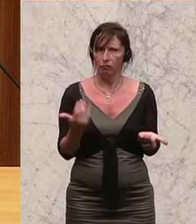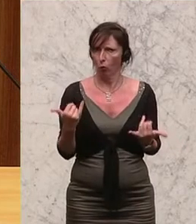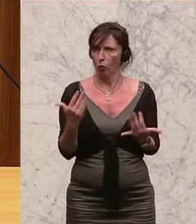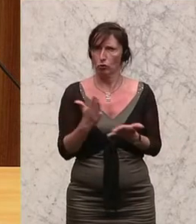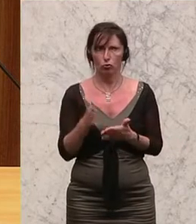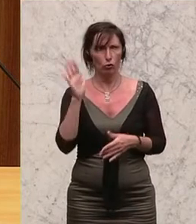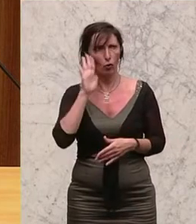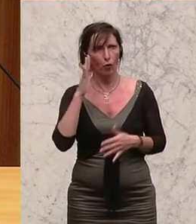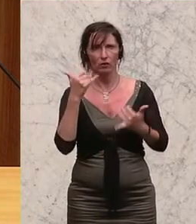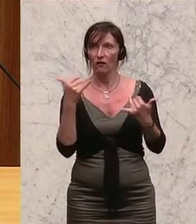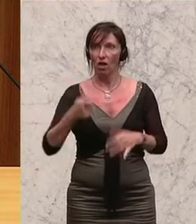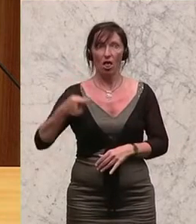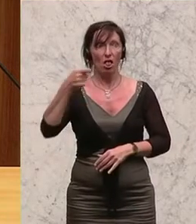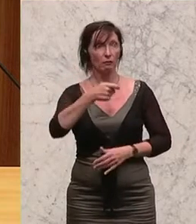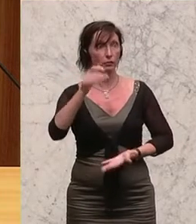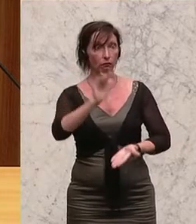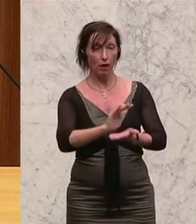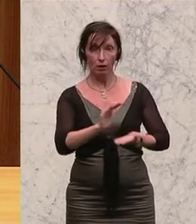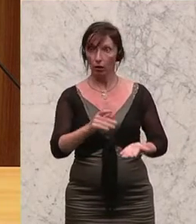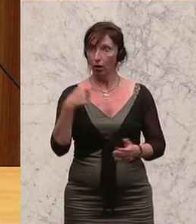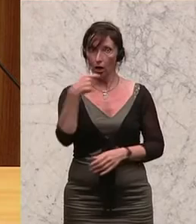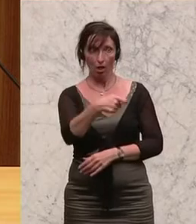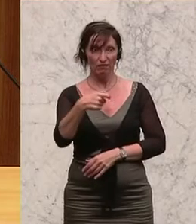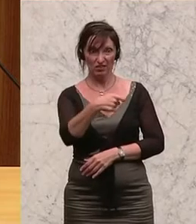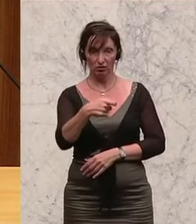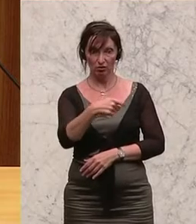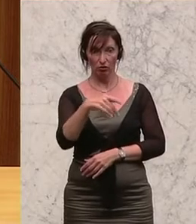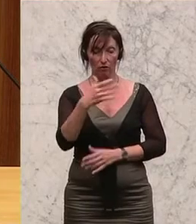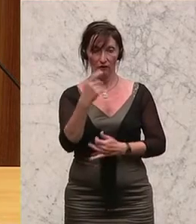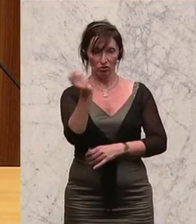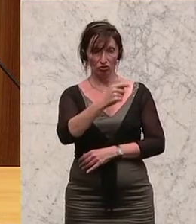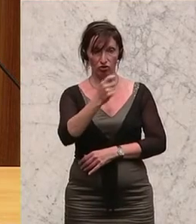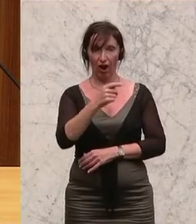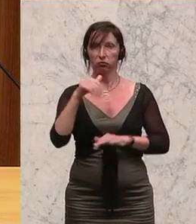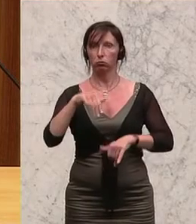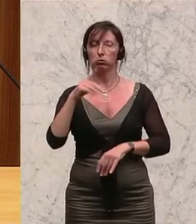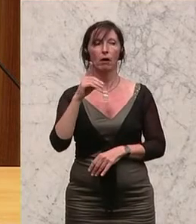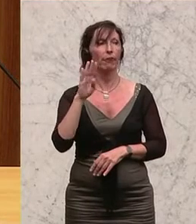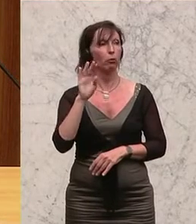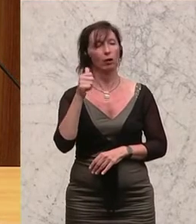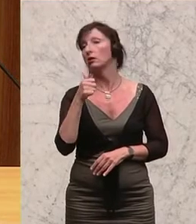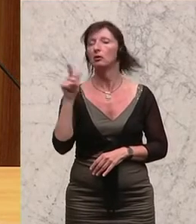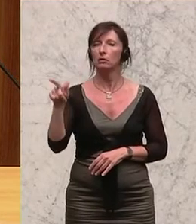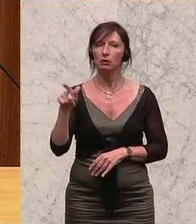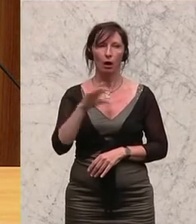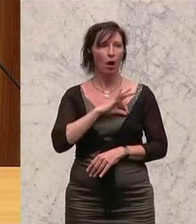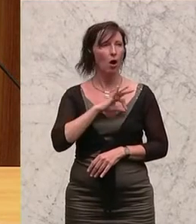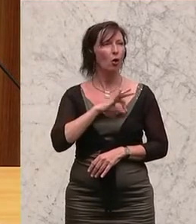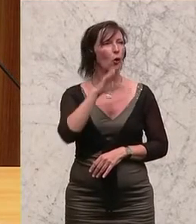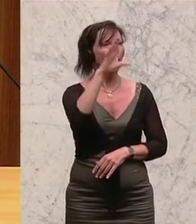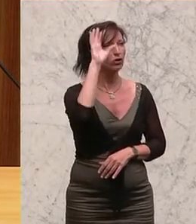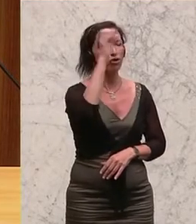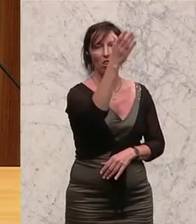ist ja investitionsdämpfend. Die Investitionen werden sozusagen mit DP1 bestraft und, Kollege Schillhorn, und wenn wir